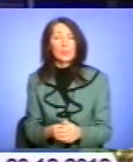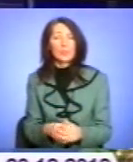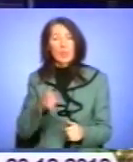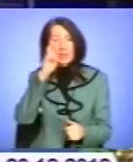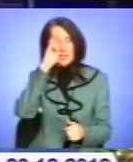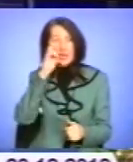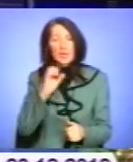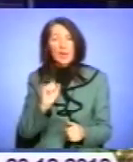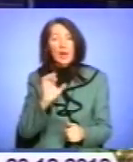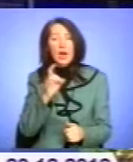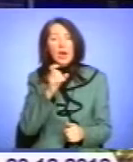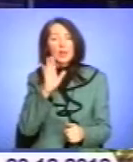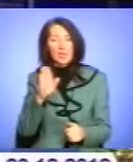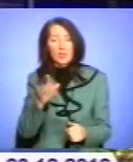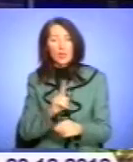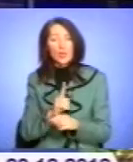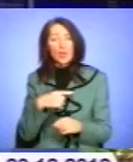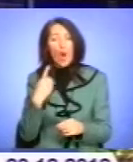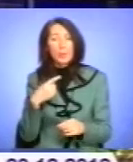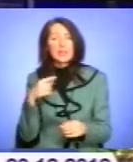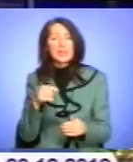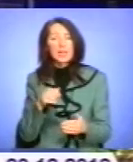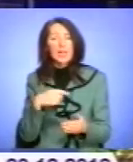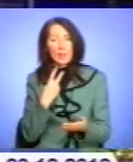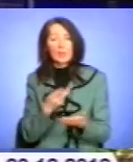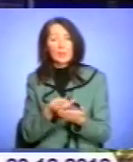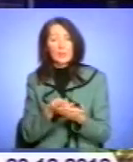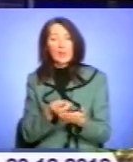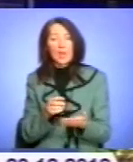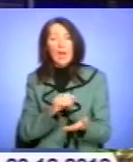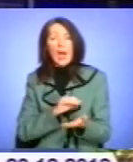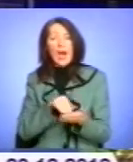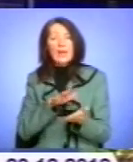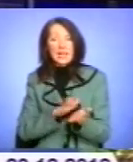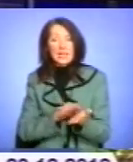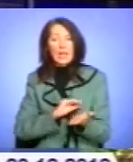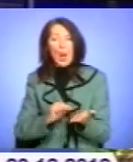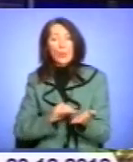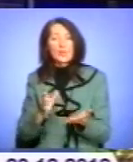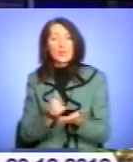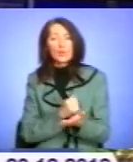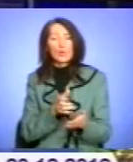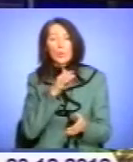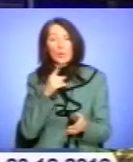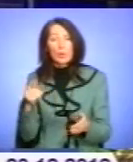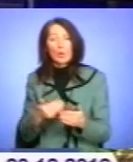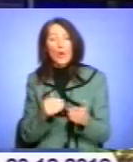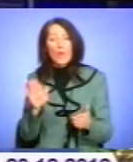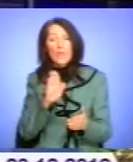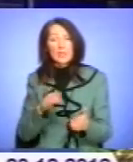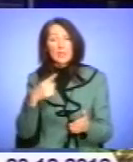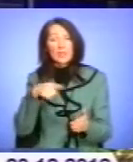Державний архів Тернопільської області репрезентував анотований реєстр описів фондів періоду до вересня 1939